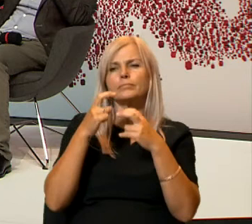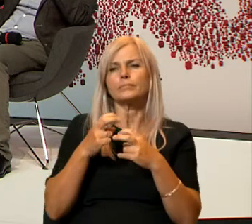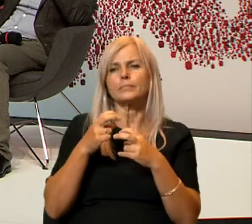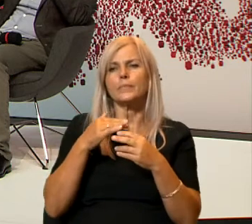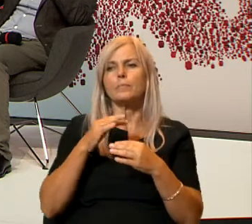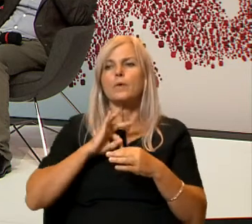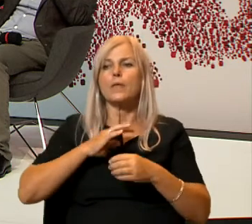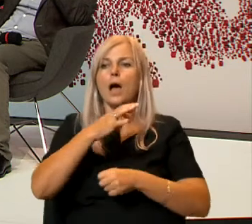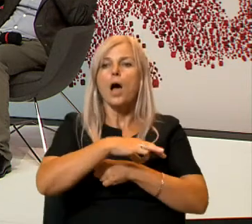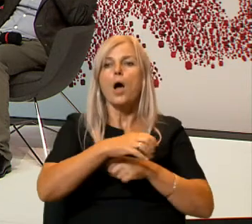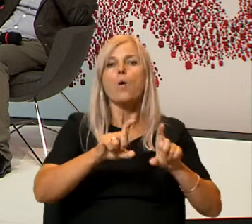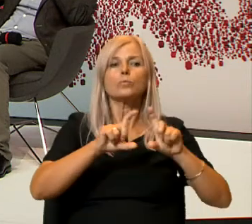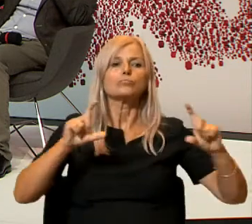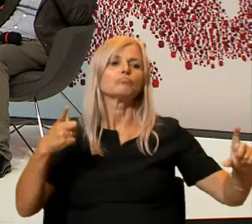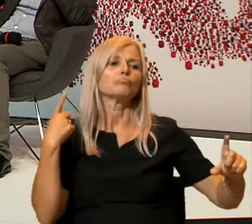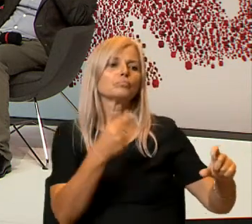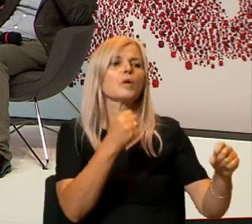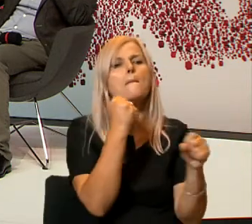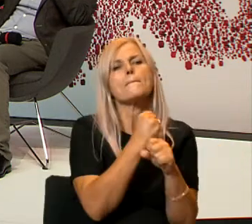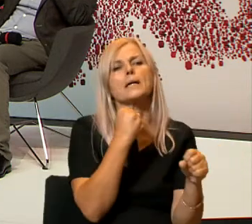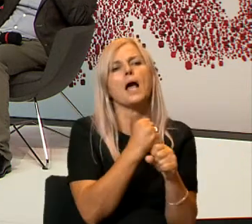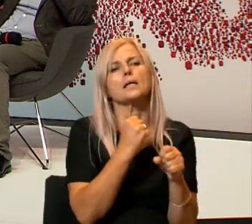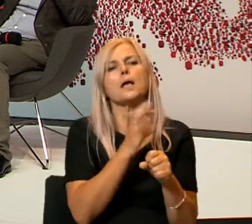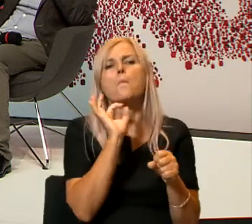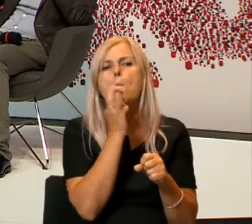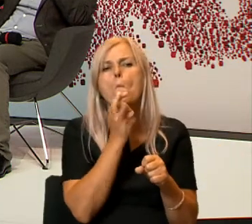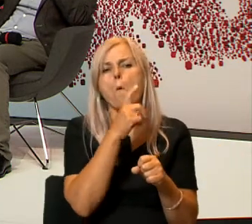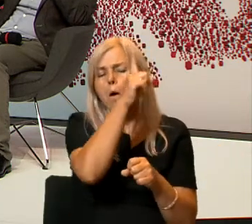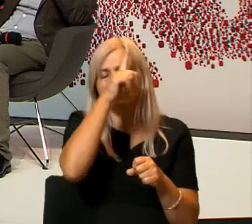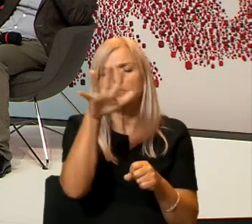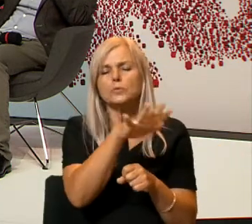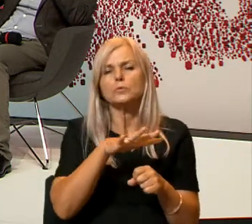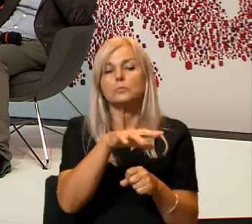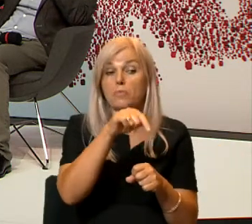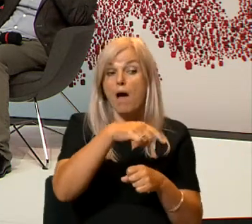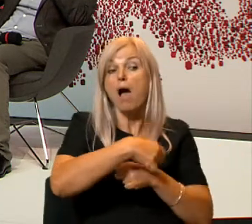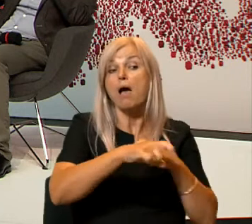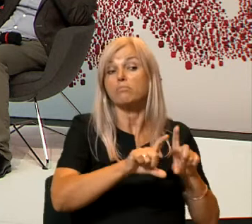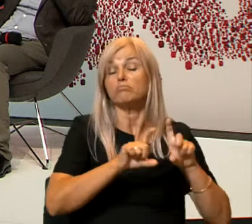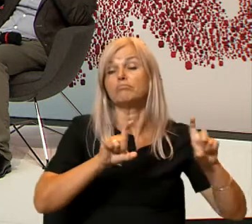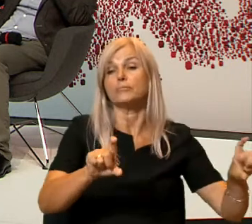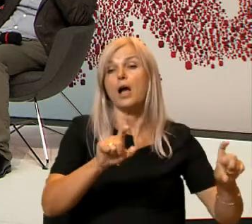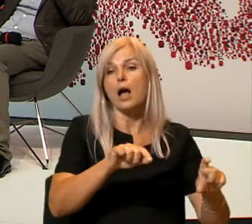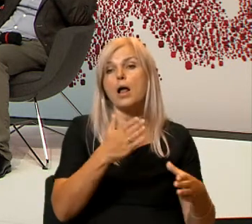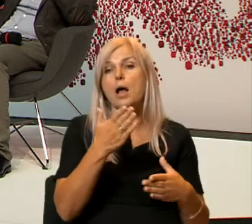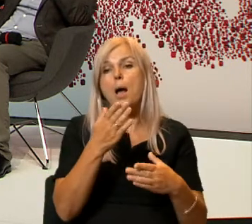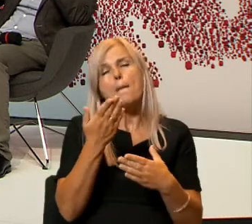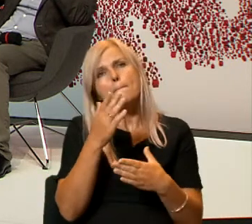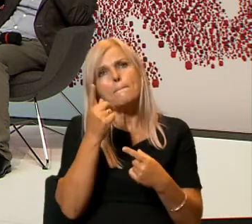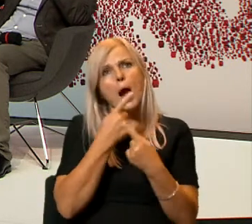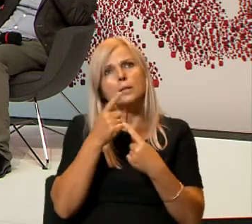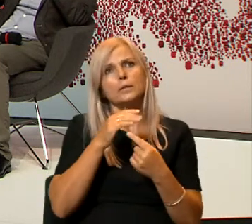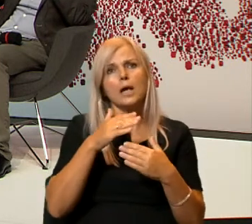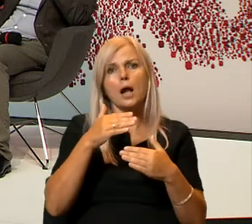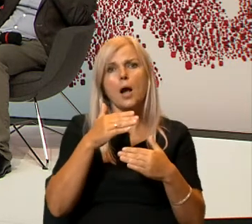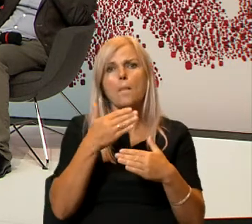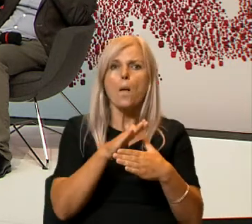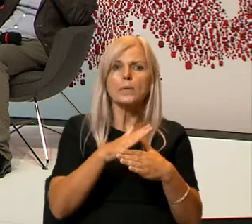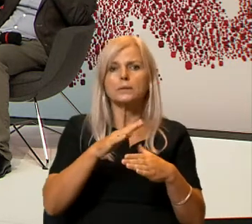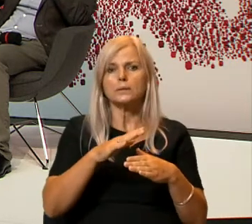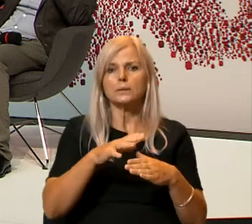dużo pracujemy z młodzieżą, z młodym pokoleniem. Też zastanawiam się, jak międzypokoleniowe to może być wyzwanie dla